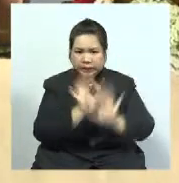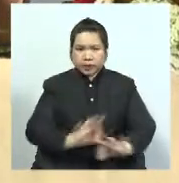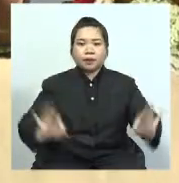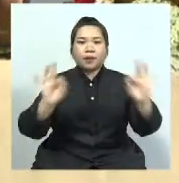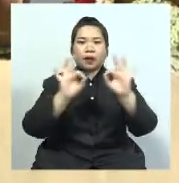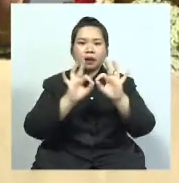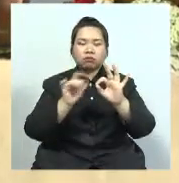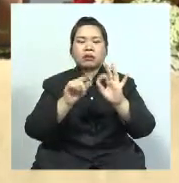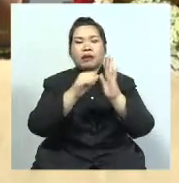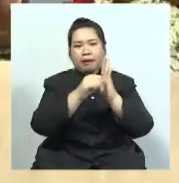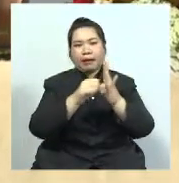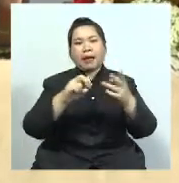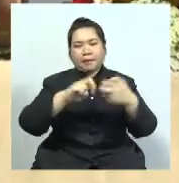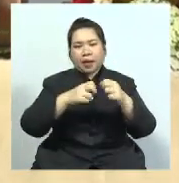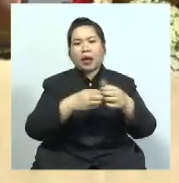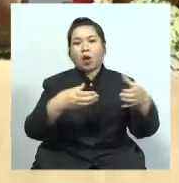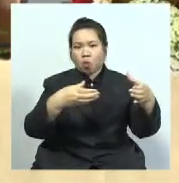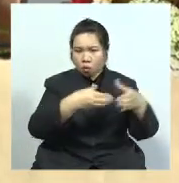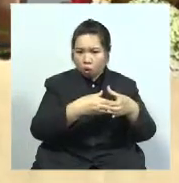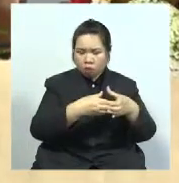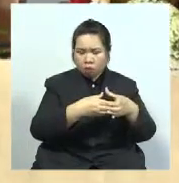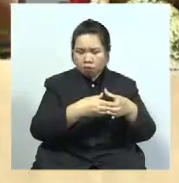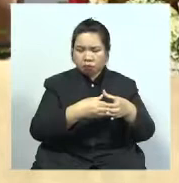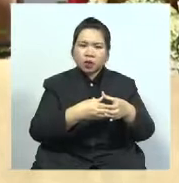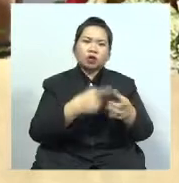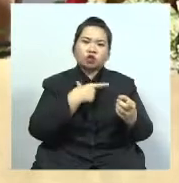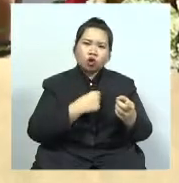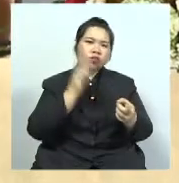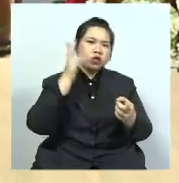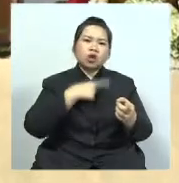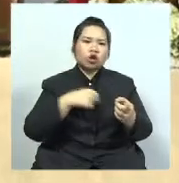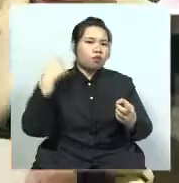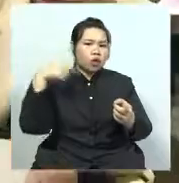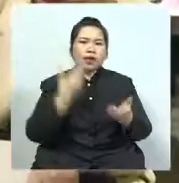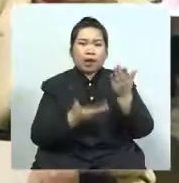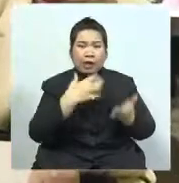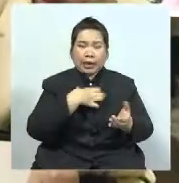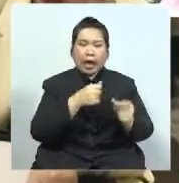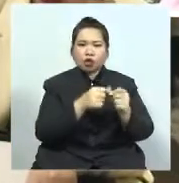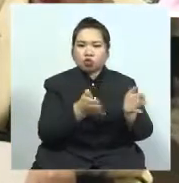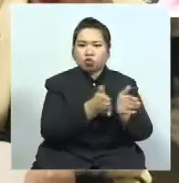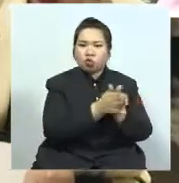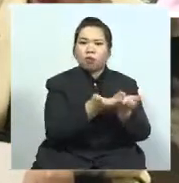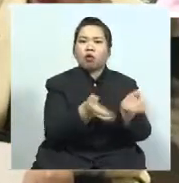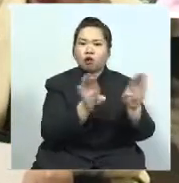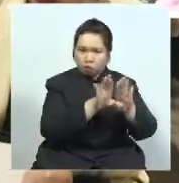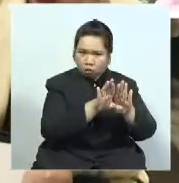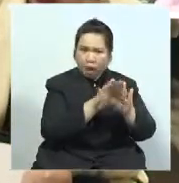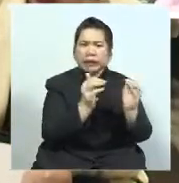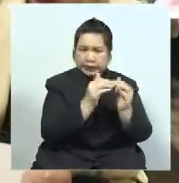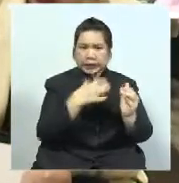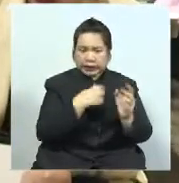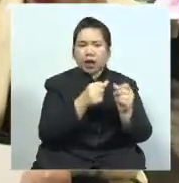เน้นนะคะในการแก้ปัญหากลุ่มที่มีความหลากหลายทางเพศที่ต้องการสร้างครอบครัวแล้วก็ใช้สิทธิ์ในการอยู่ร่วม